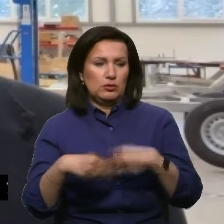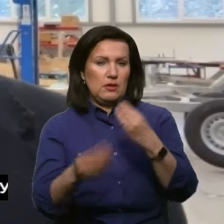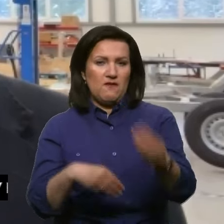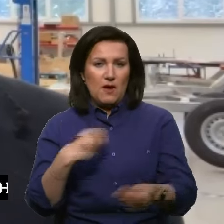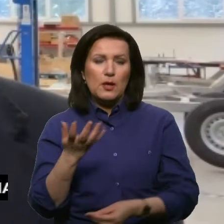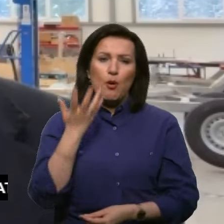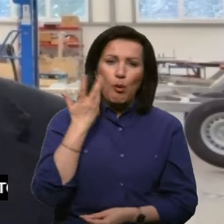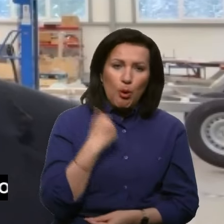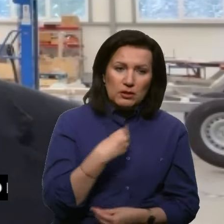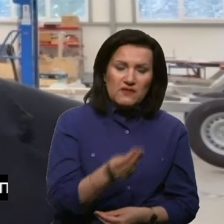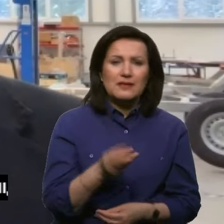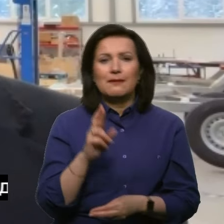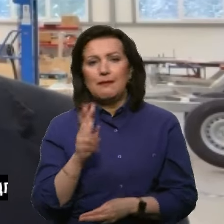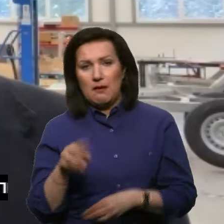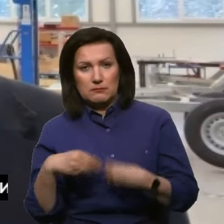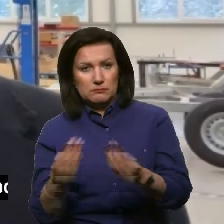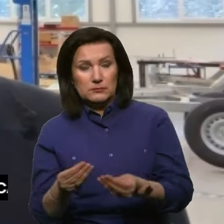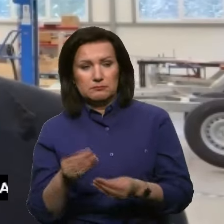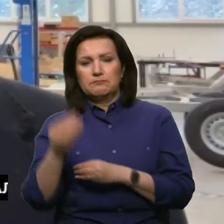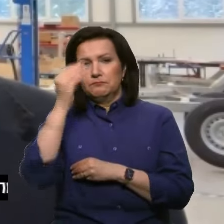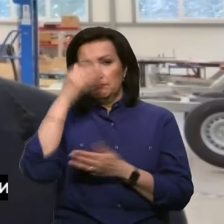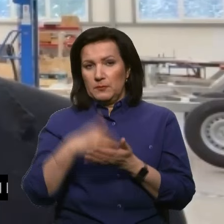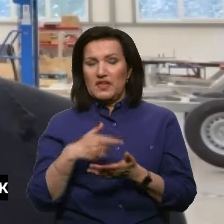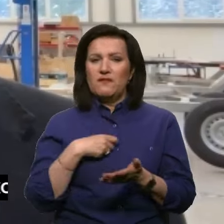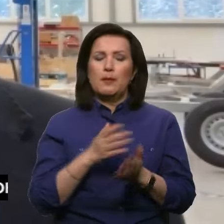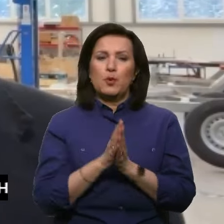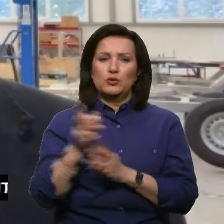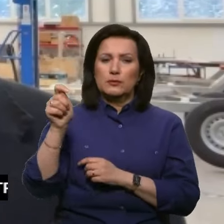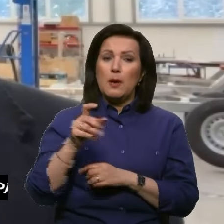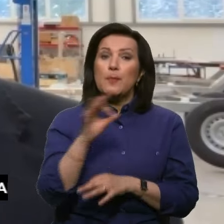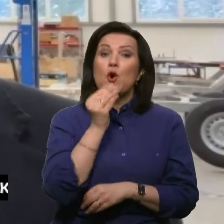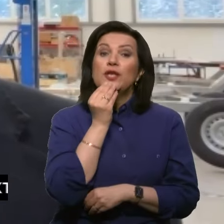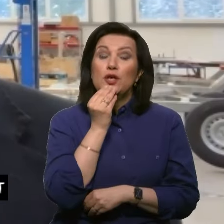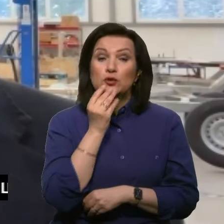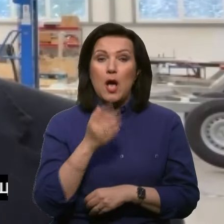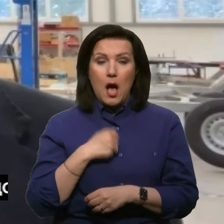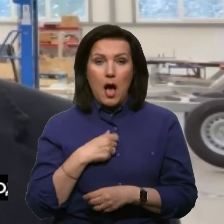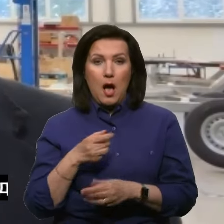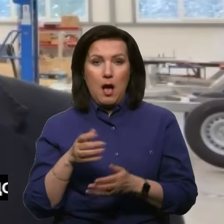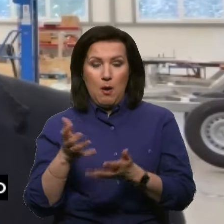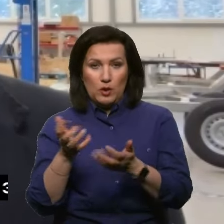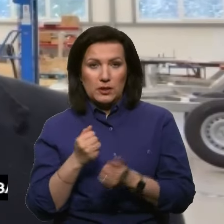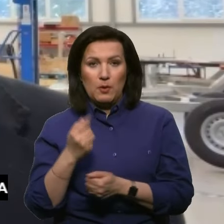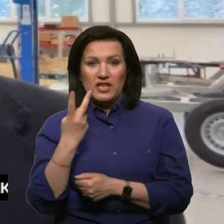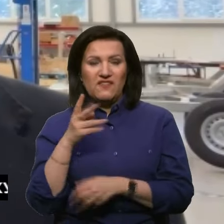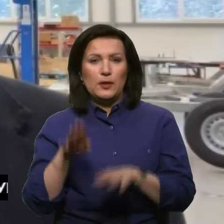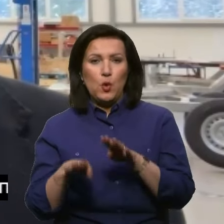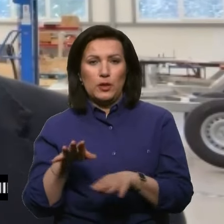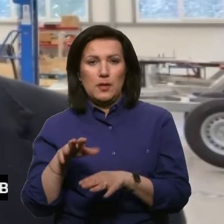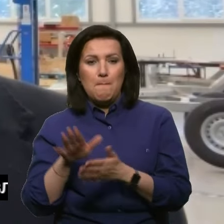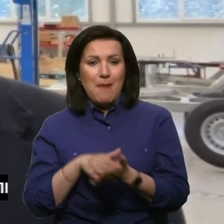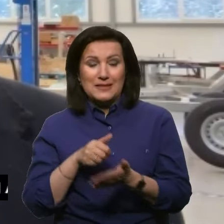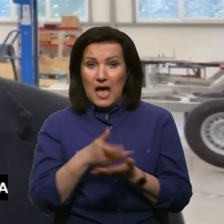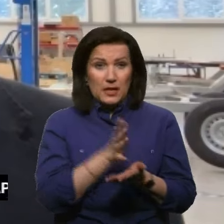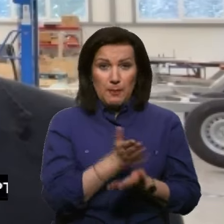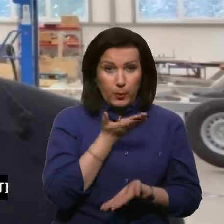надавати, коли надавати і як надавати. Уявімо, ви просите когось про їжу, а отримуєте 2 тонни масла, але жодного кілограма хліба до